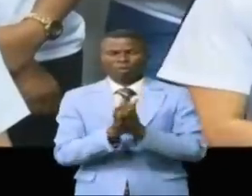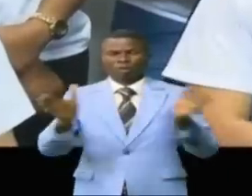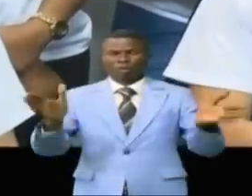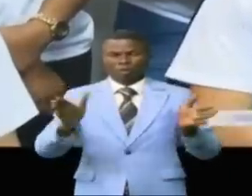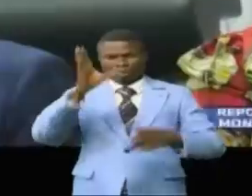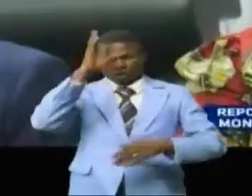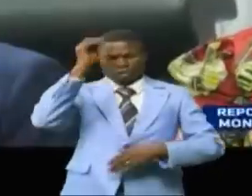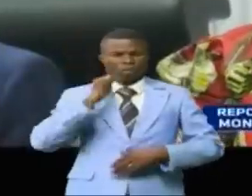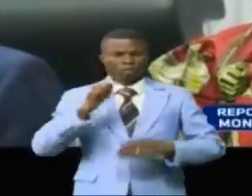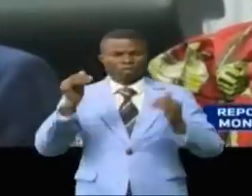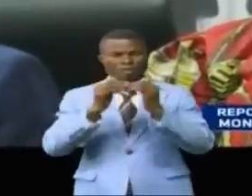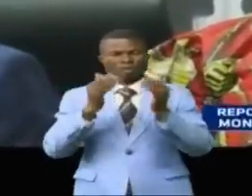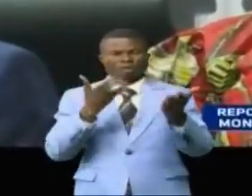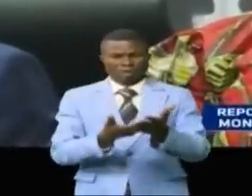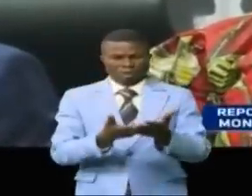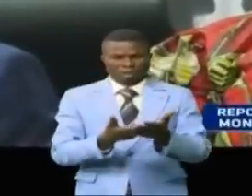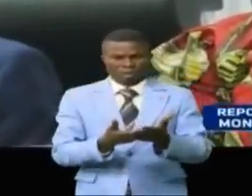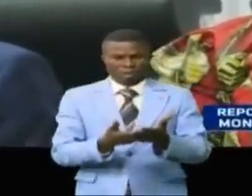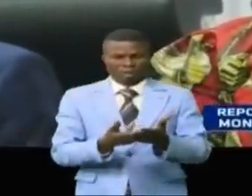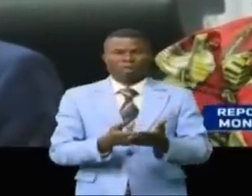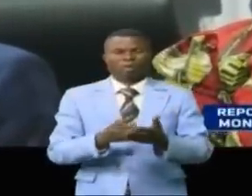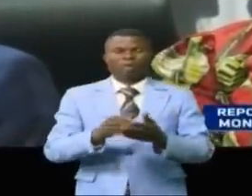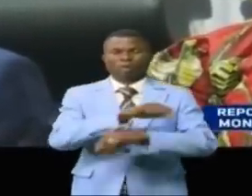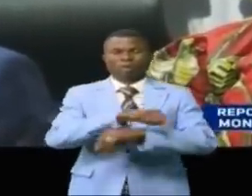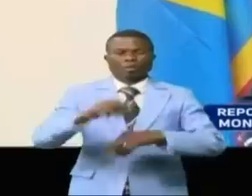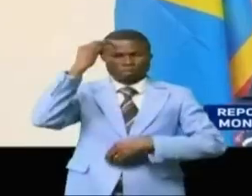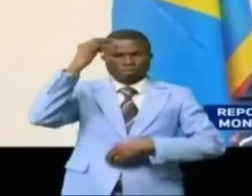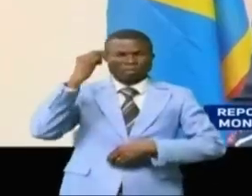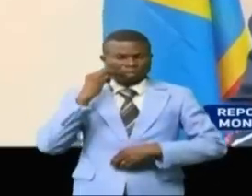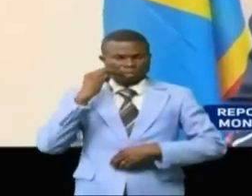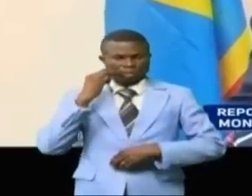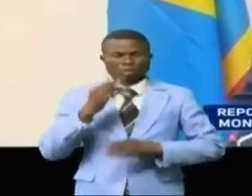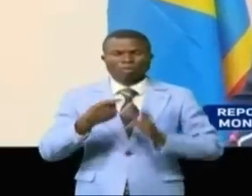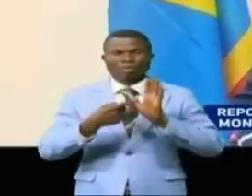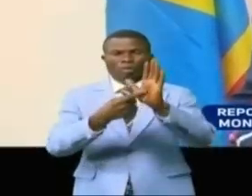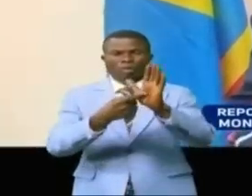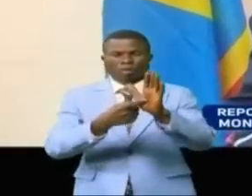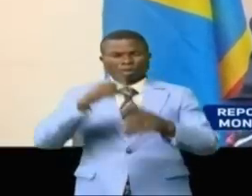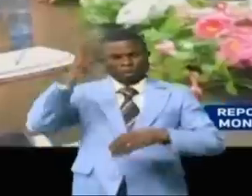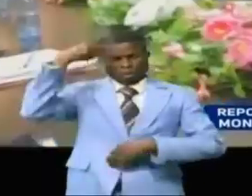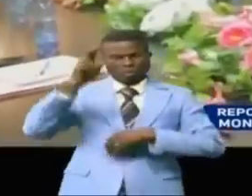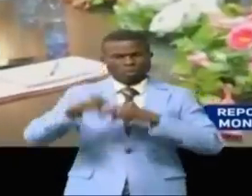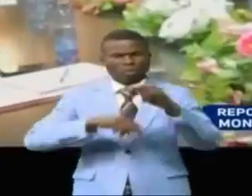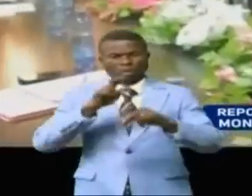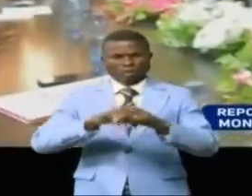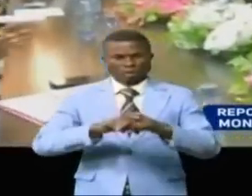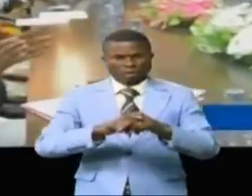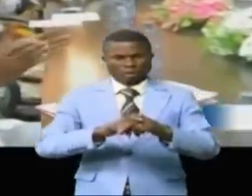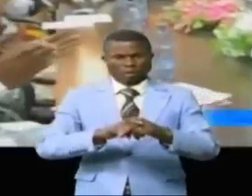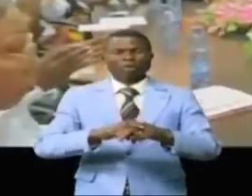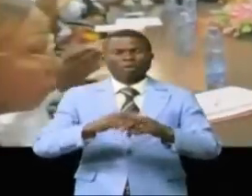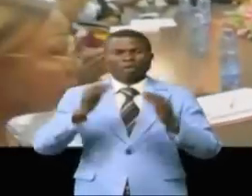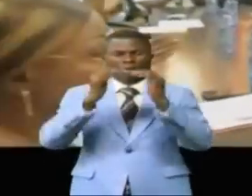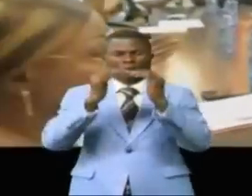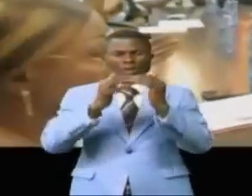la masculinité positive via les ministères pour implémenter une politique nationale en la